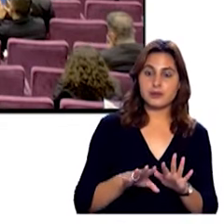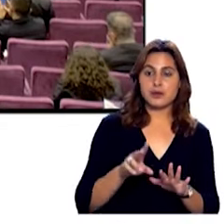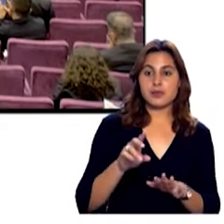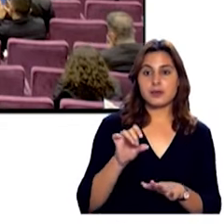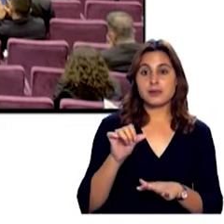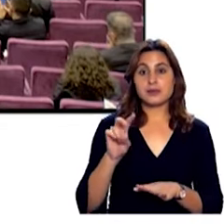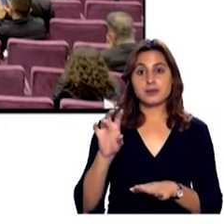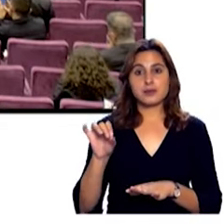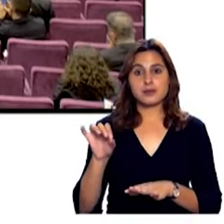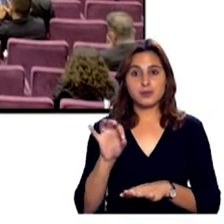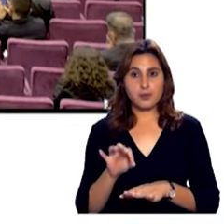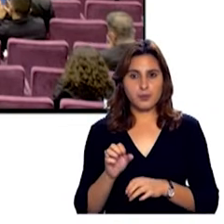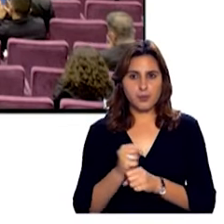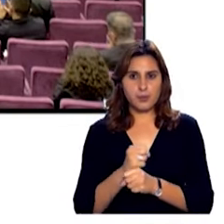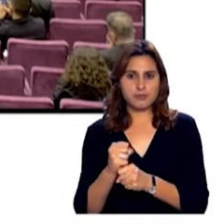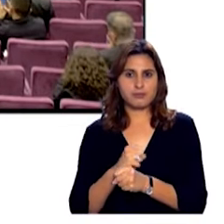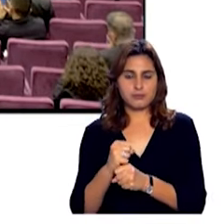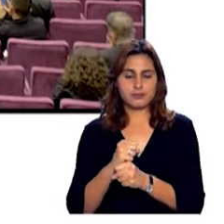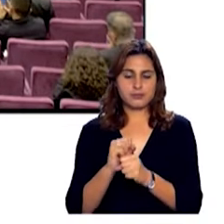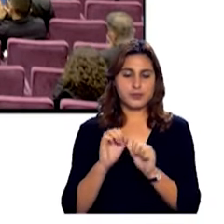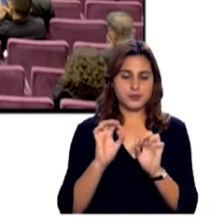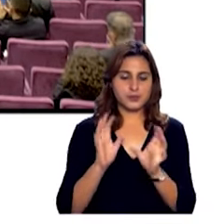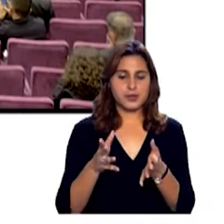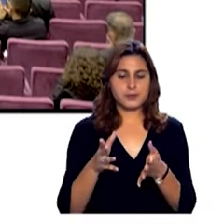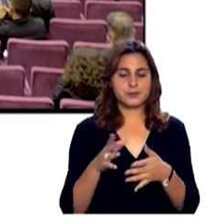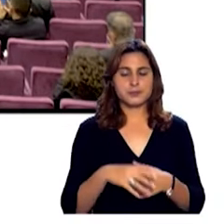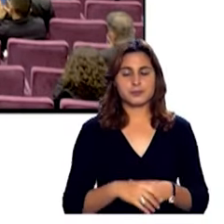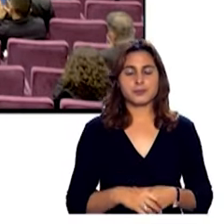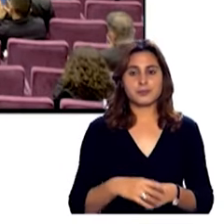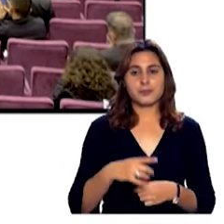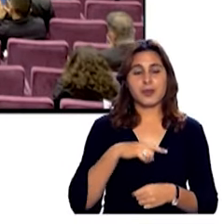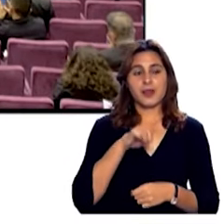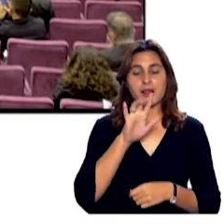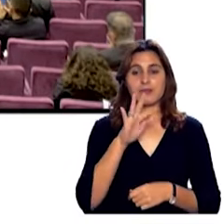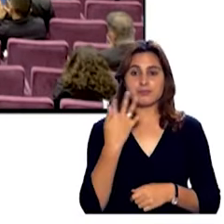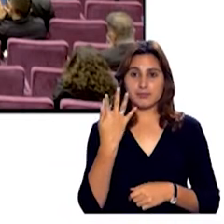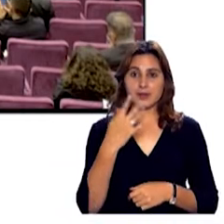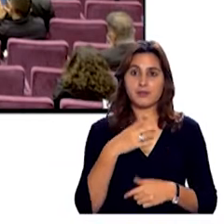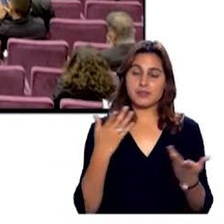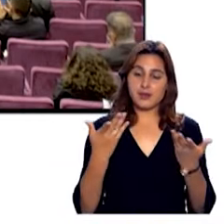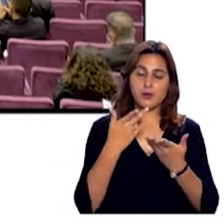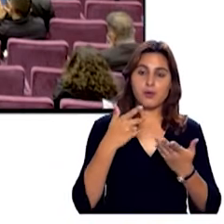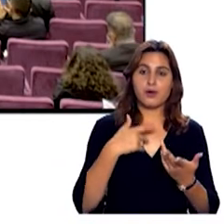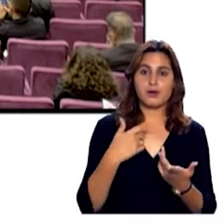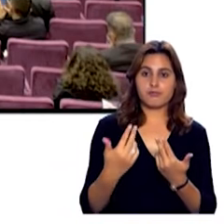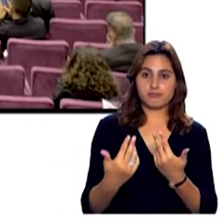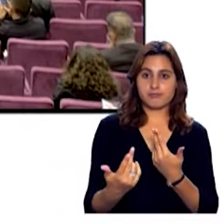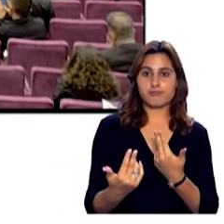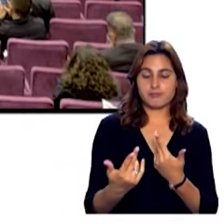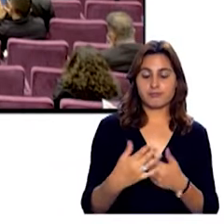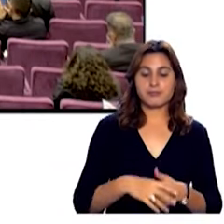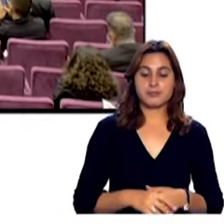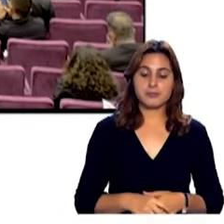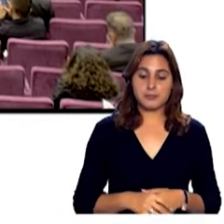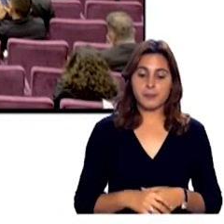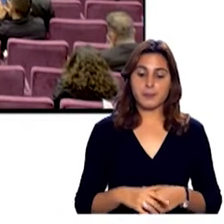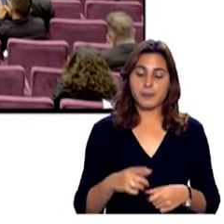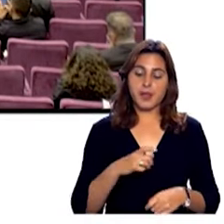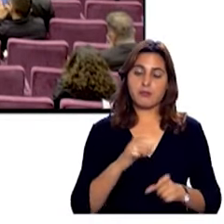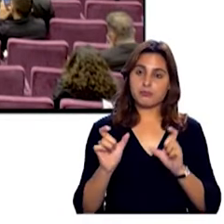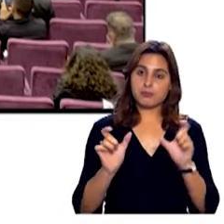jours en France ET c'est ce que je vais faire en vous disant quelques mots sur les missions sur les méthodes